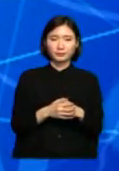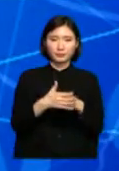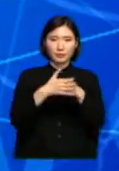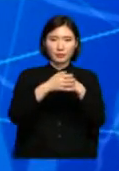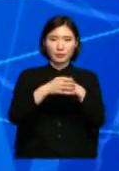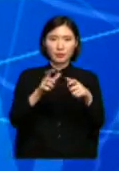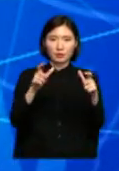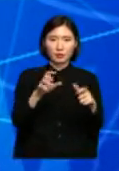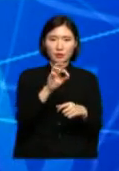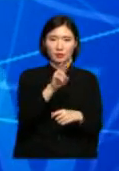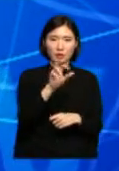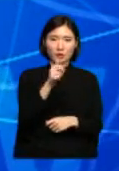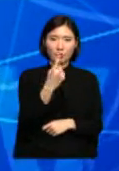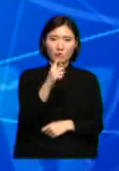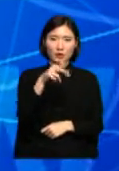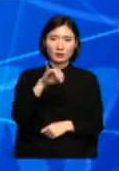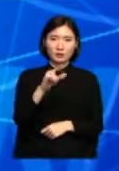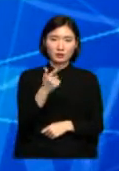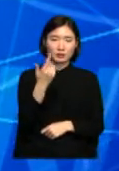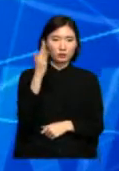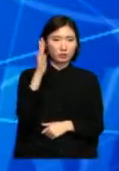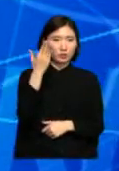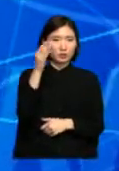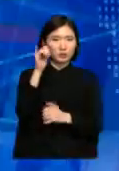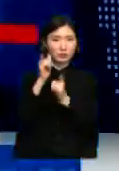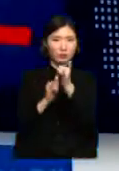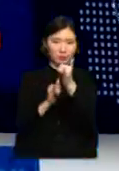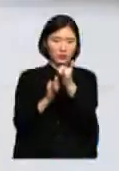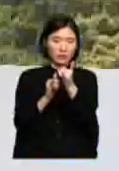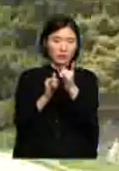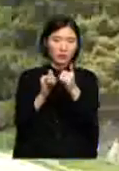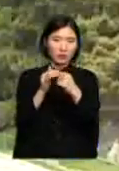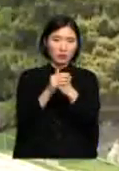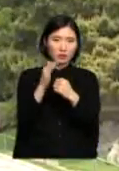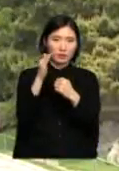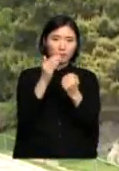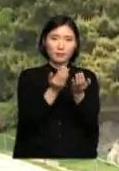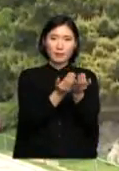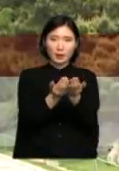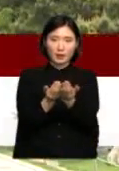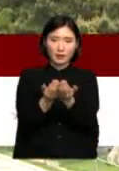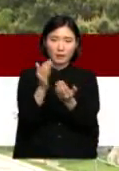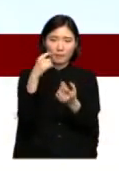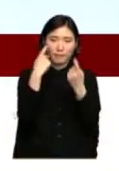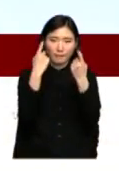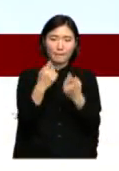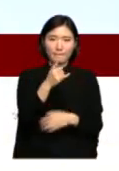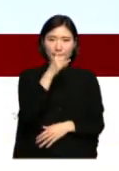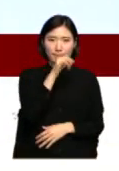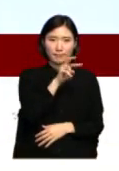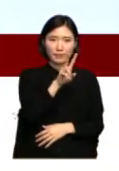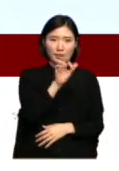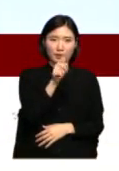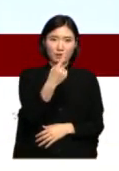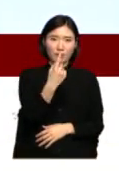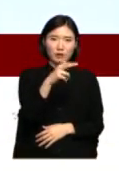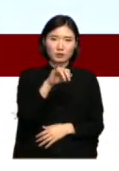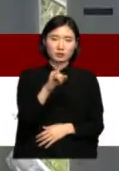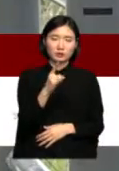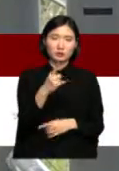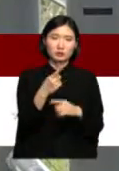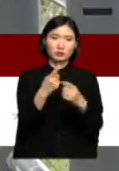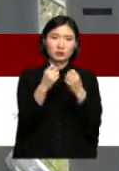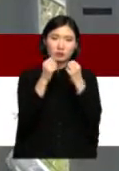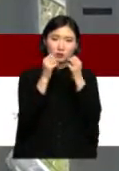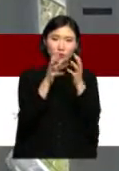마포구 가 양화진 근대사 뱃길 탐방 프로그램을 운영합니다 뱃길 탐방은 양화진 선교사 묘원 과